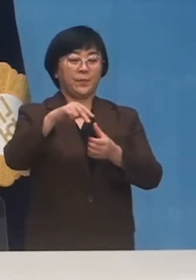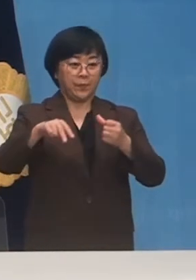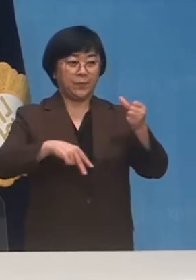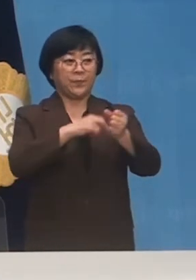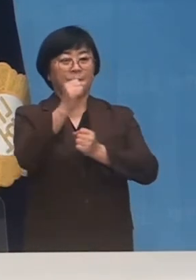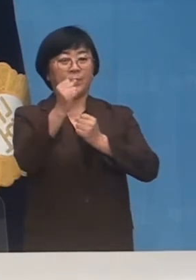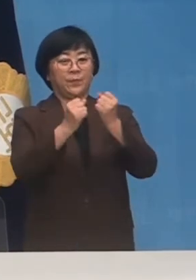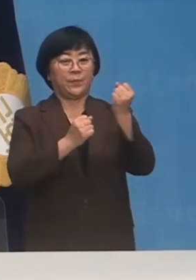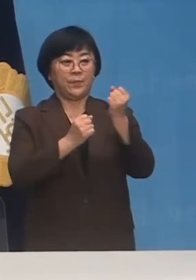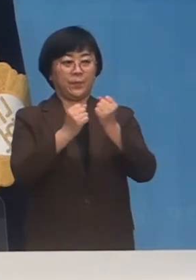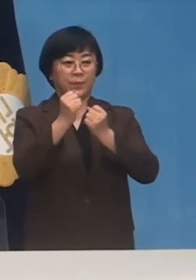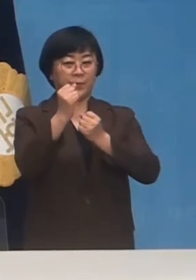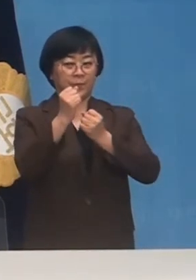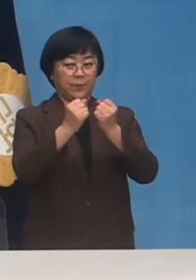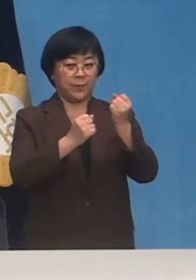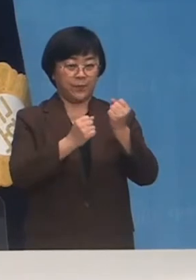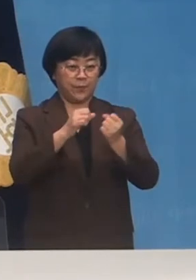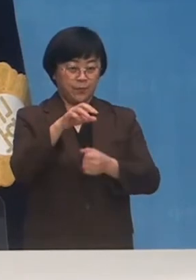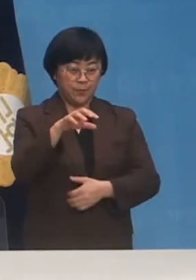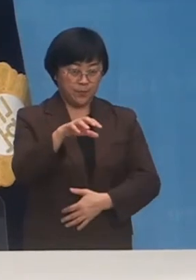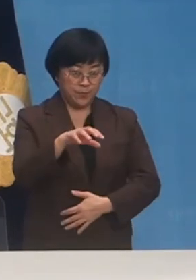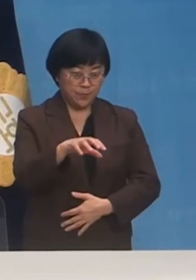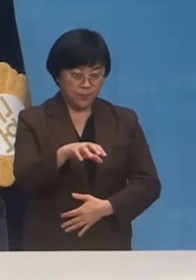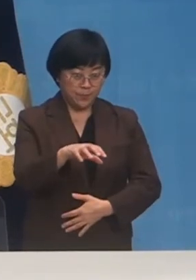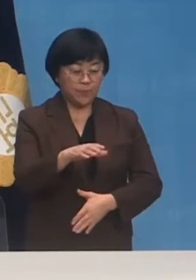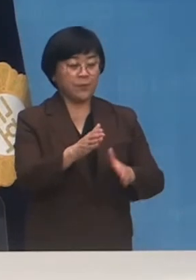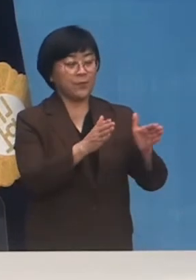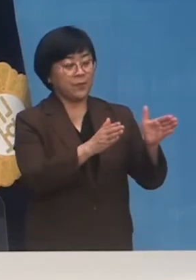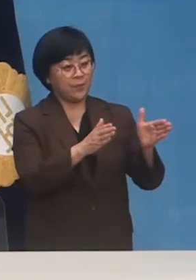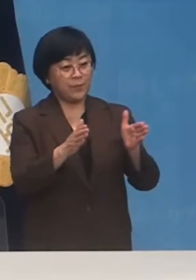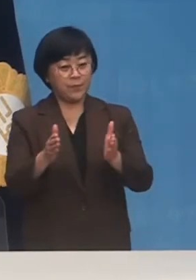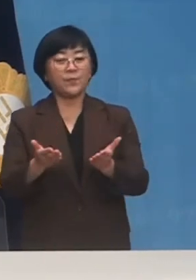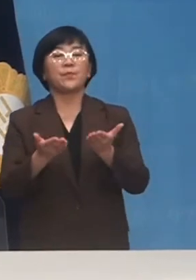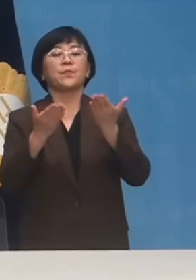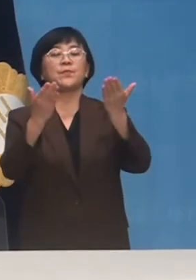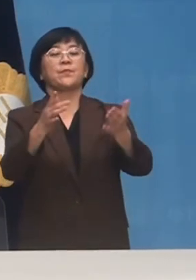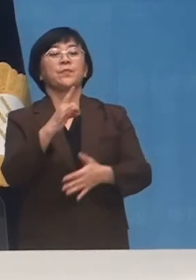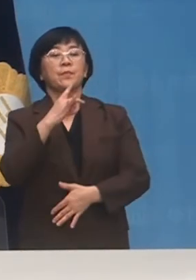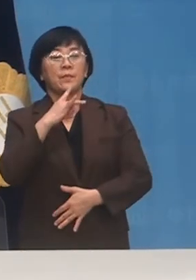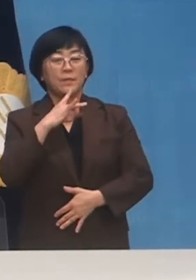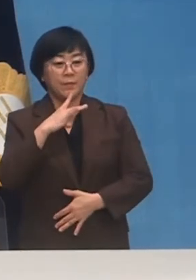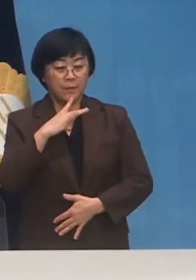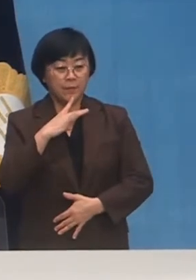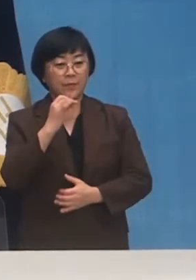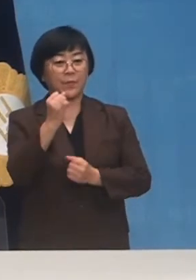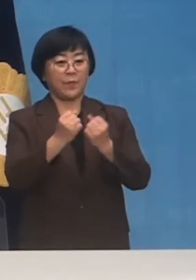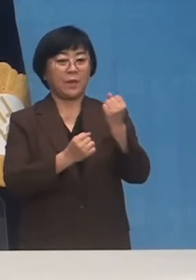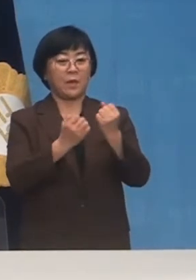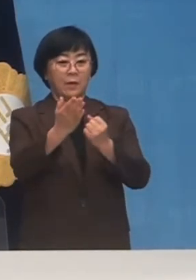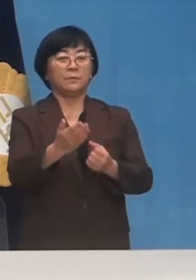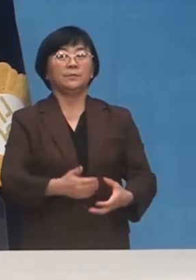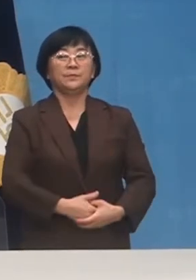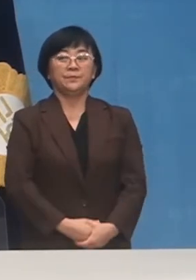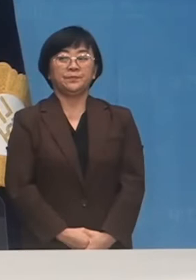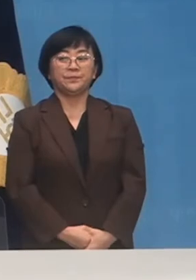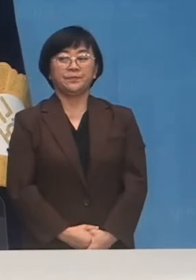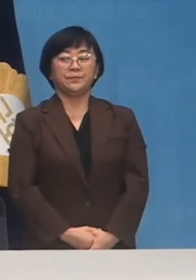자리를 이렇게 마련해 드린 것밖에는 없다는 말씀을 드립니다.